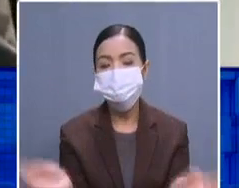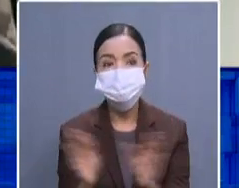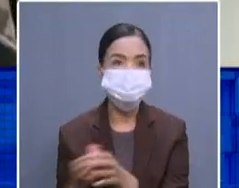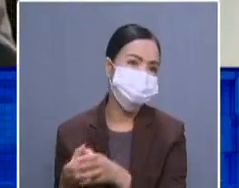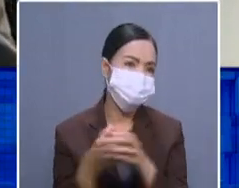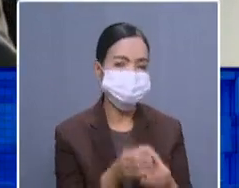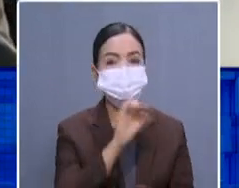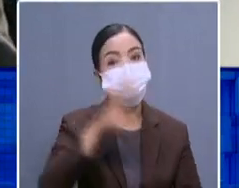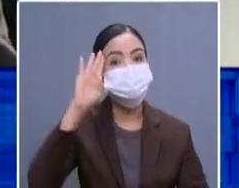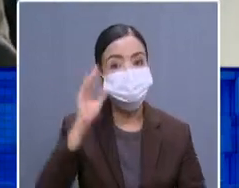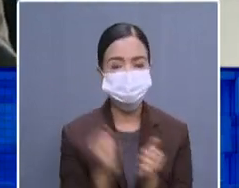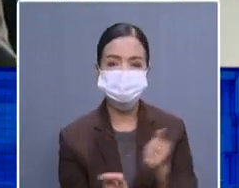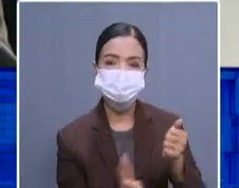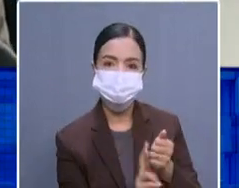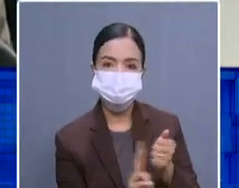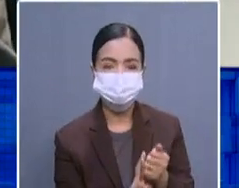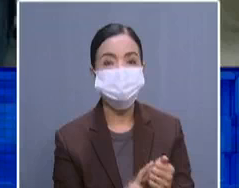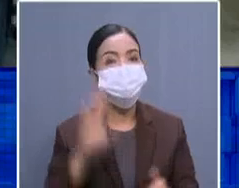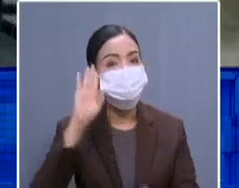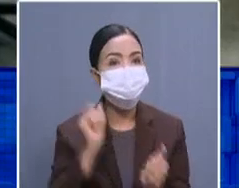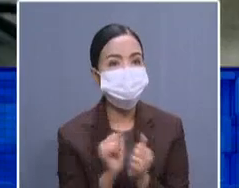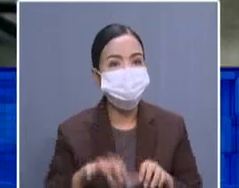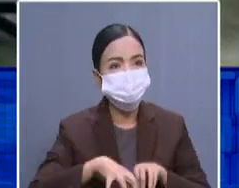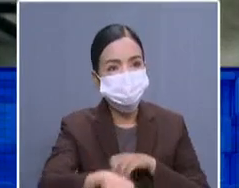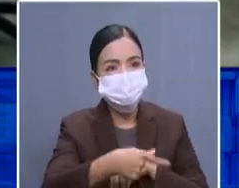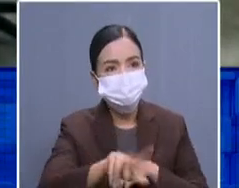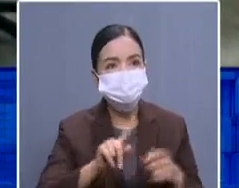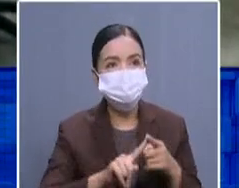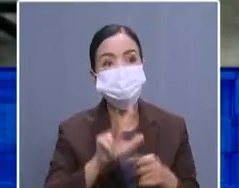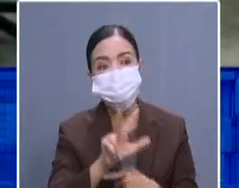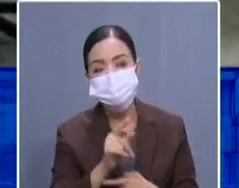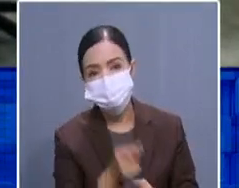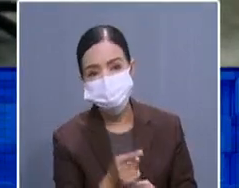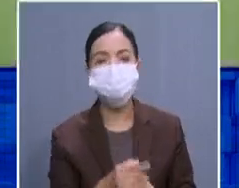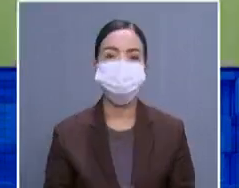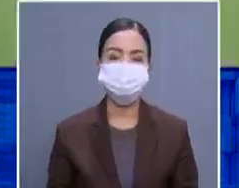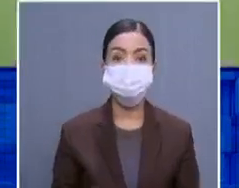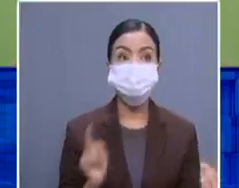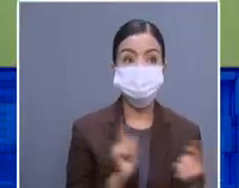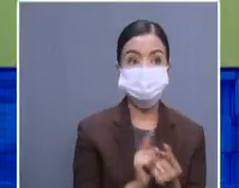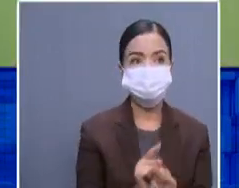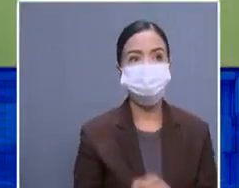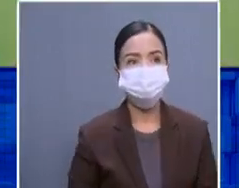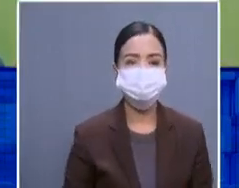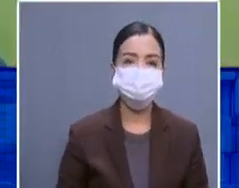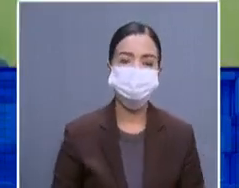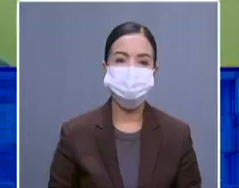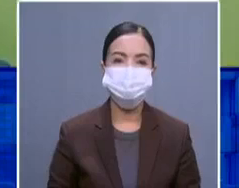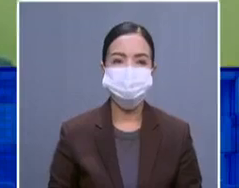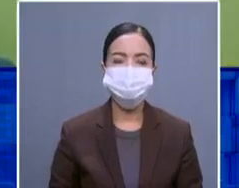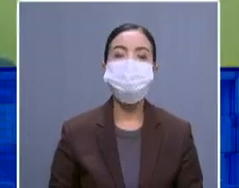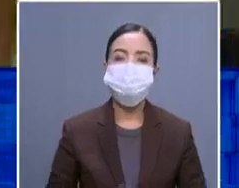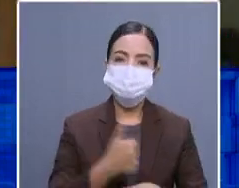างเข้าไปพบรองผู้บัญชาการตำรวจภูธรภาค3ค่ะพันตำรวจตีจรัญจิตเจือจุนนะคะรักษาการผู้บัง